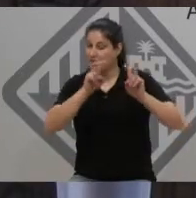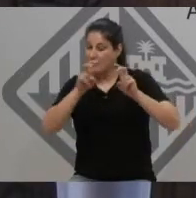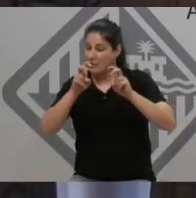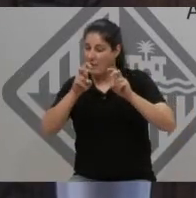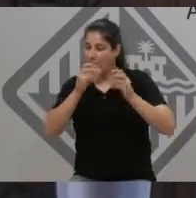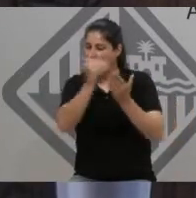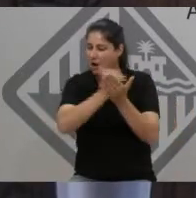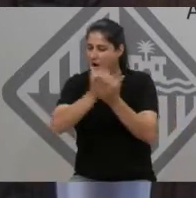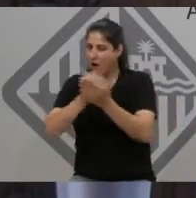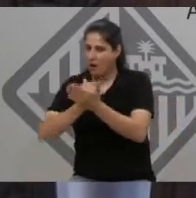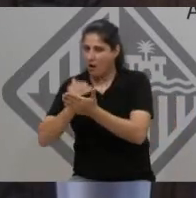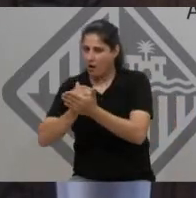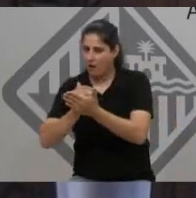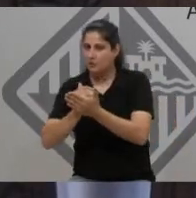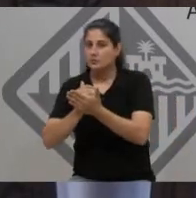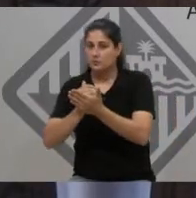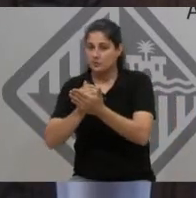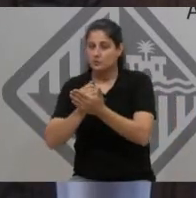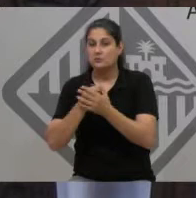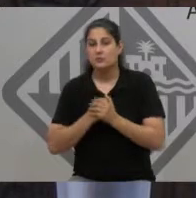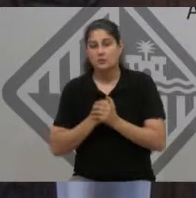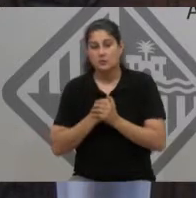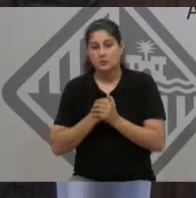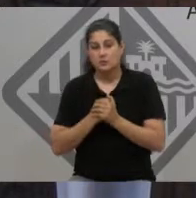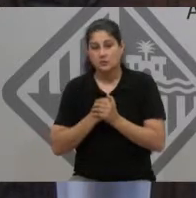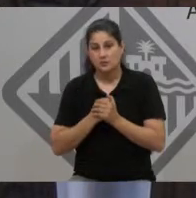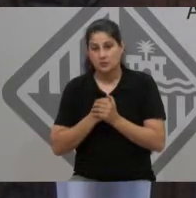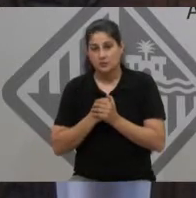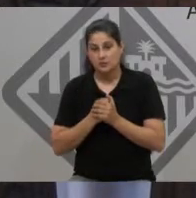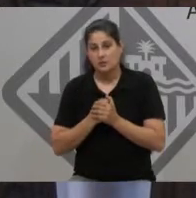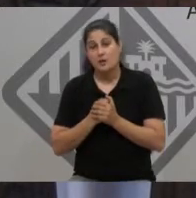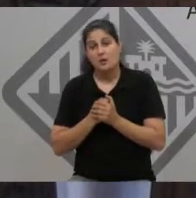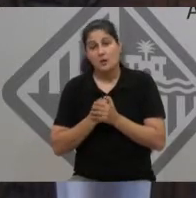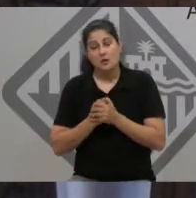recaptació, aquesta pugui tenir una opció